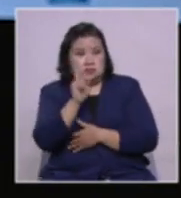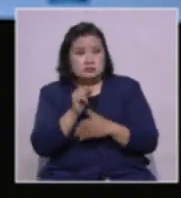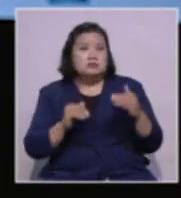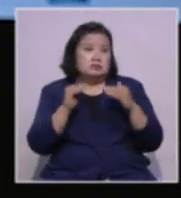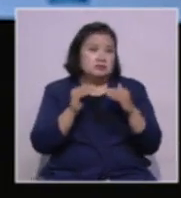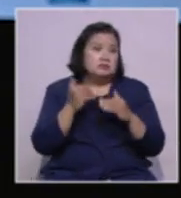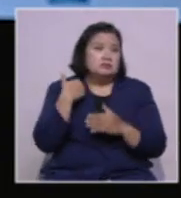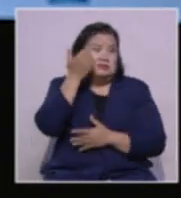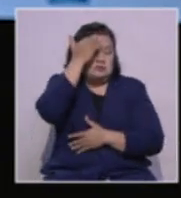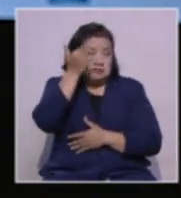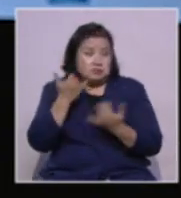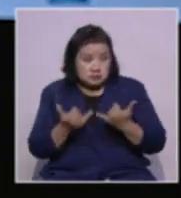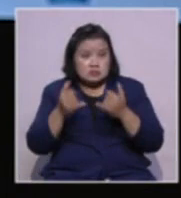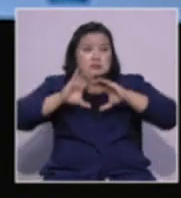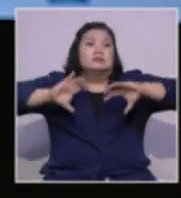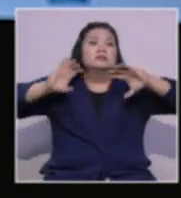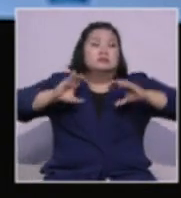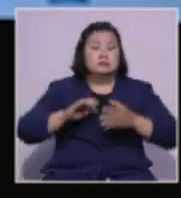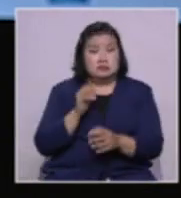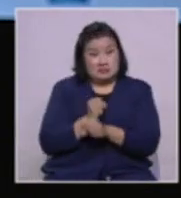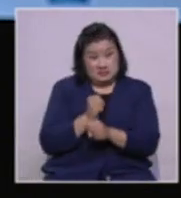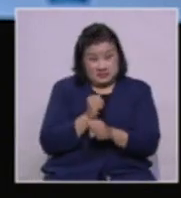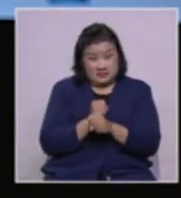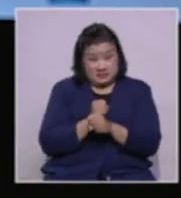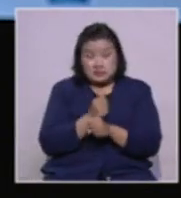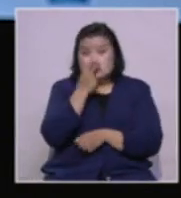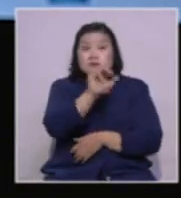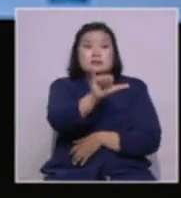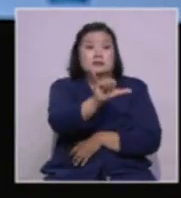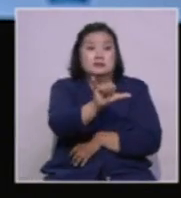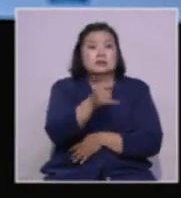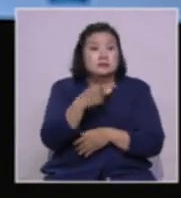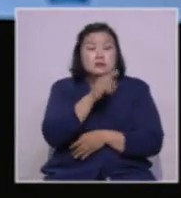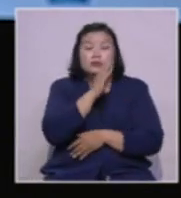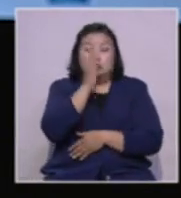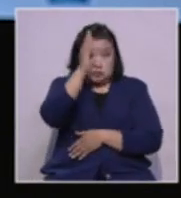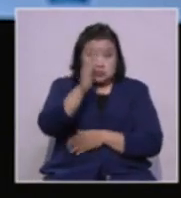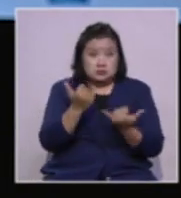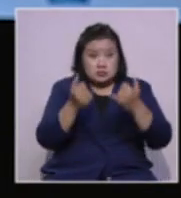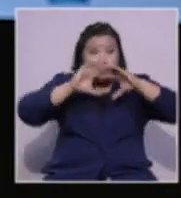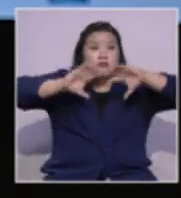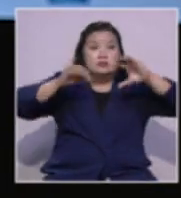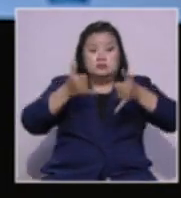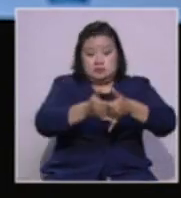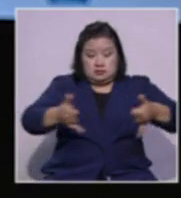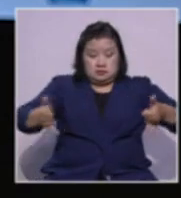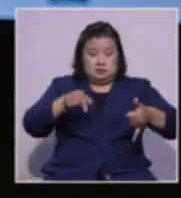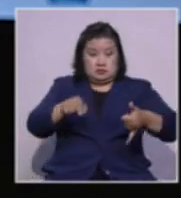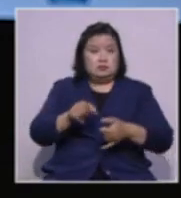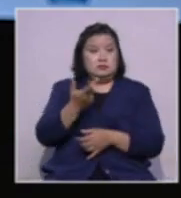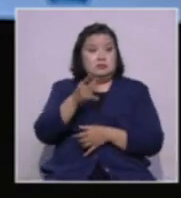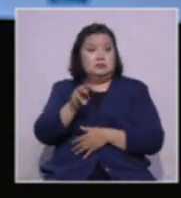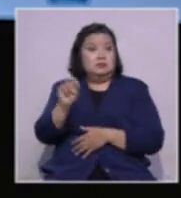เขายังไม่ได้แถลงผลงานเพราะนี่เป็นการประเมินตามโปรไฟล์เก่านะครับซึ่งต้องไปดูว่าเมื่อมีการแถลงผลงานแล้วเนี่ยมุมมองในเชิงลบจะเปลี่ยนไปหรือเปล่